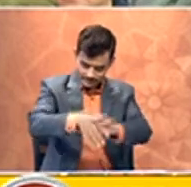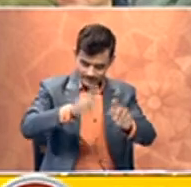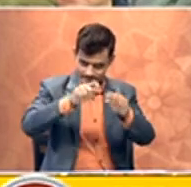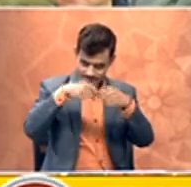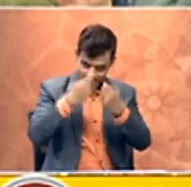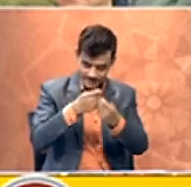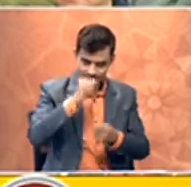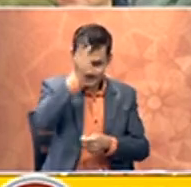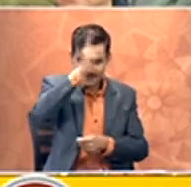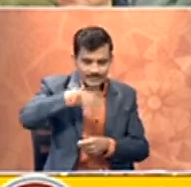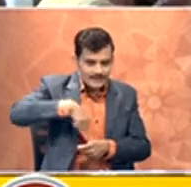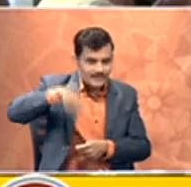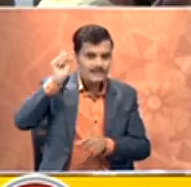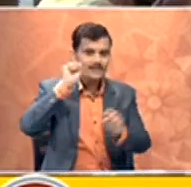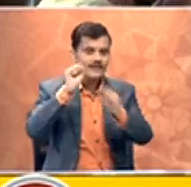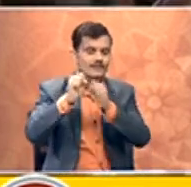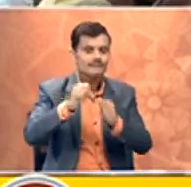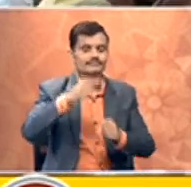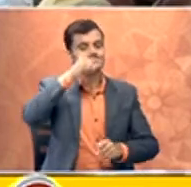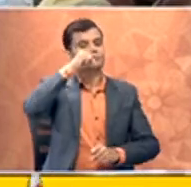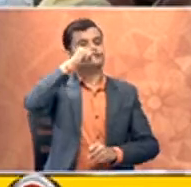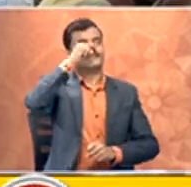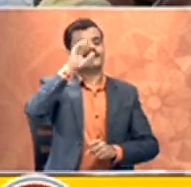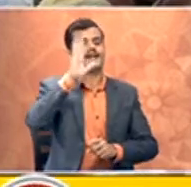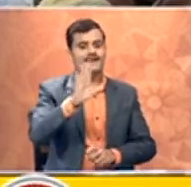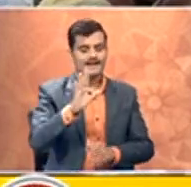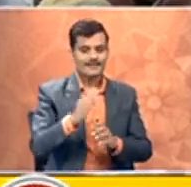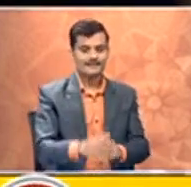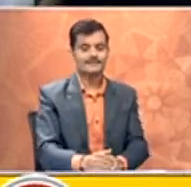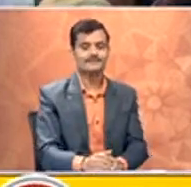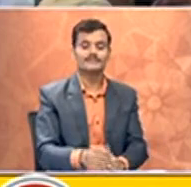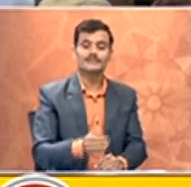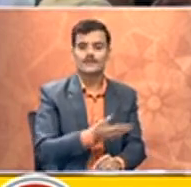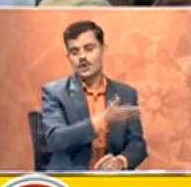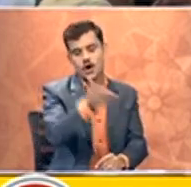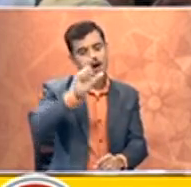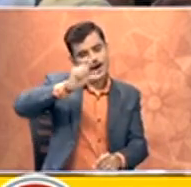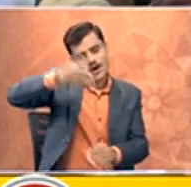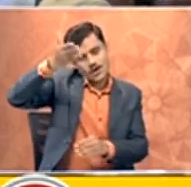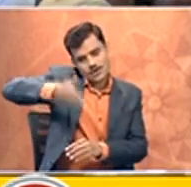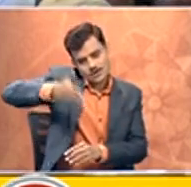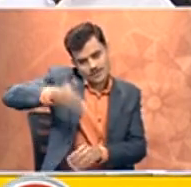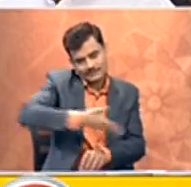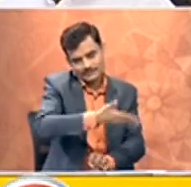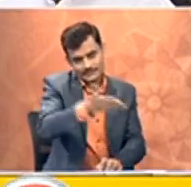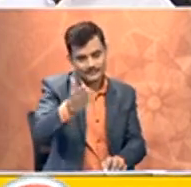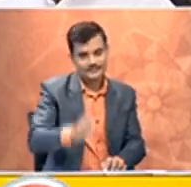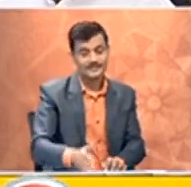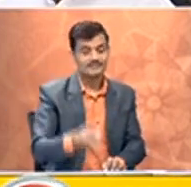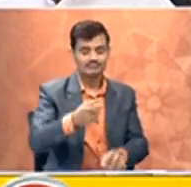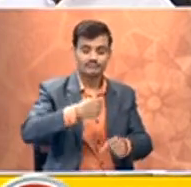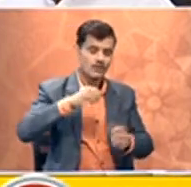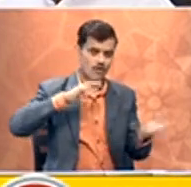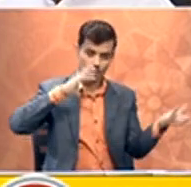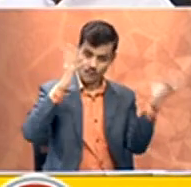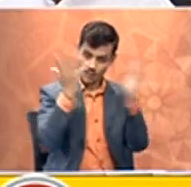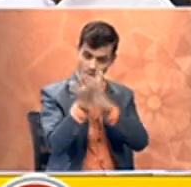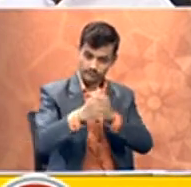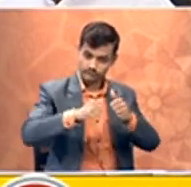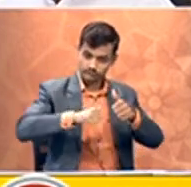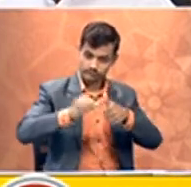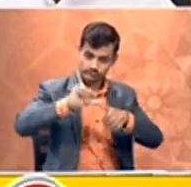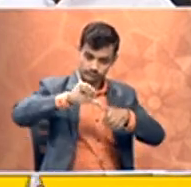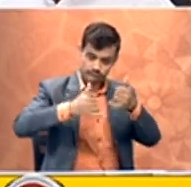जो भारत का नाम रोशन किया है, इसलिए मैं आप सबको बधाई देता हूं। आपने वर्ल्ड यूनिवर्सिटी गेम्स